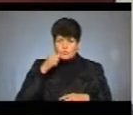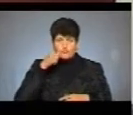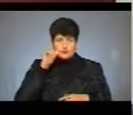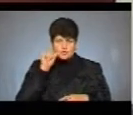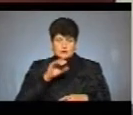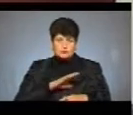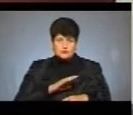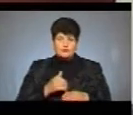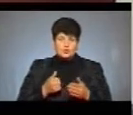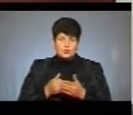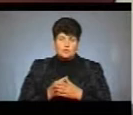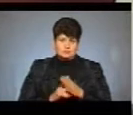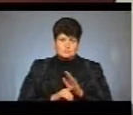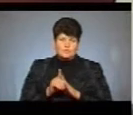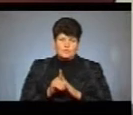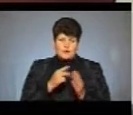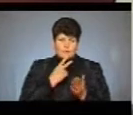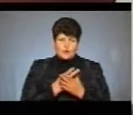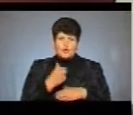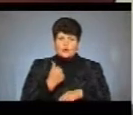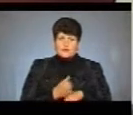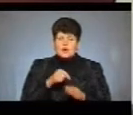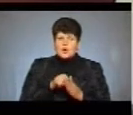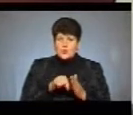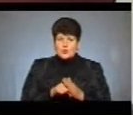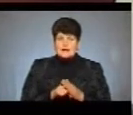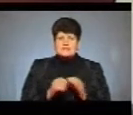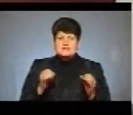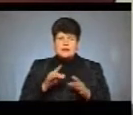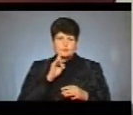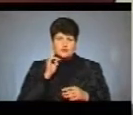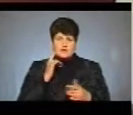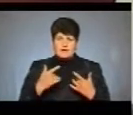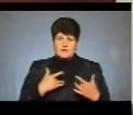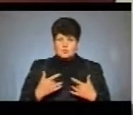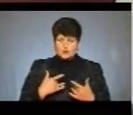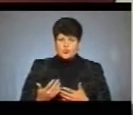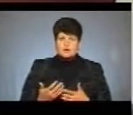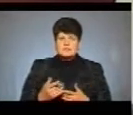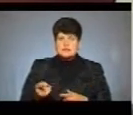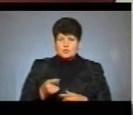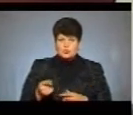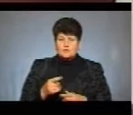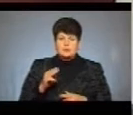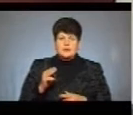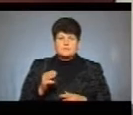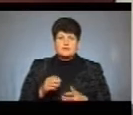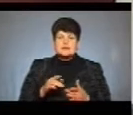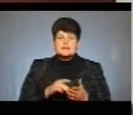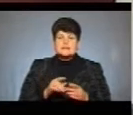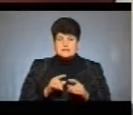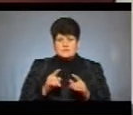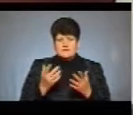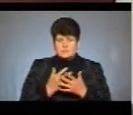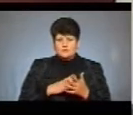відбувся допрем'єрний показ. Головні ролі зіграли юні актори з Тернополя Богдан Козій та Віталія Турчин. Стрічка стала переможцем